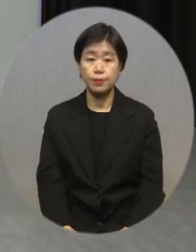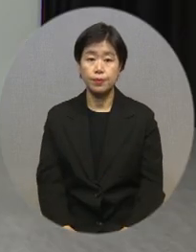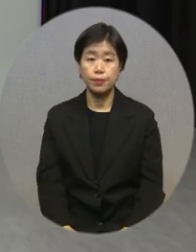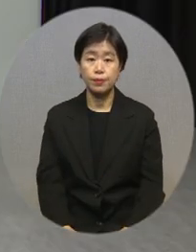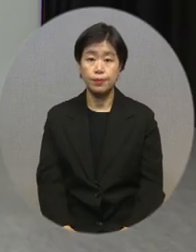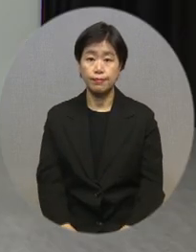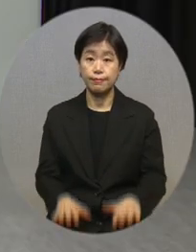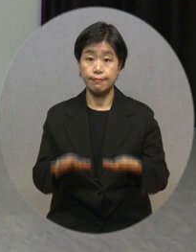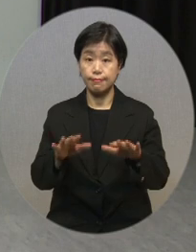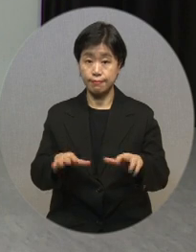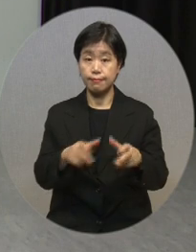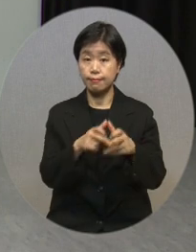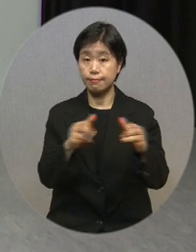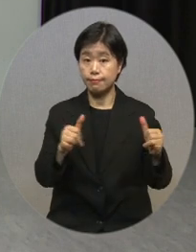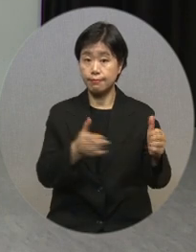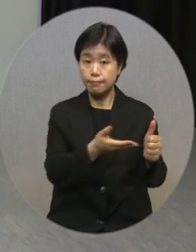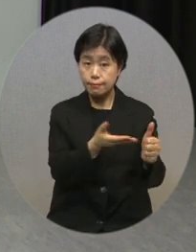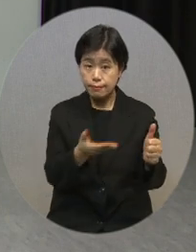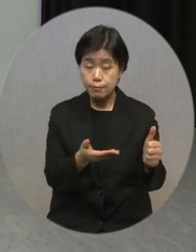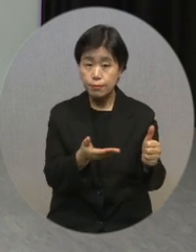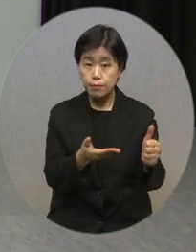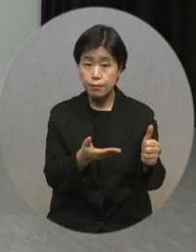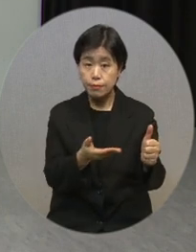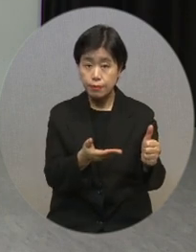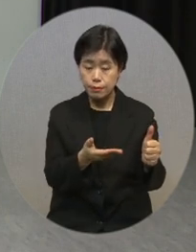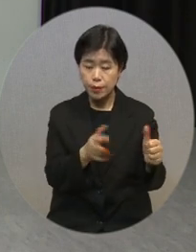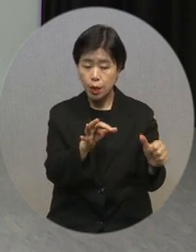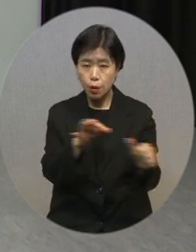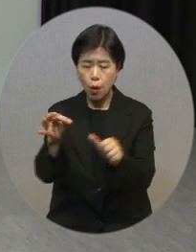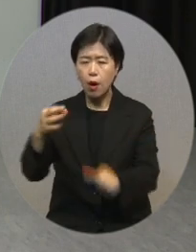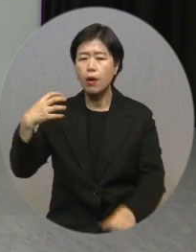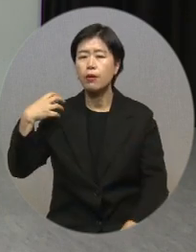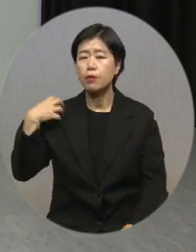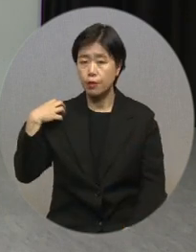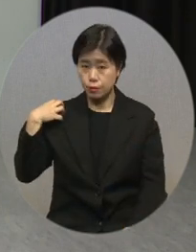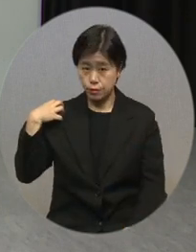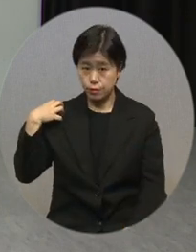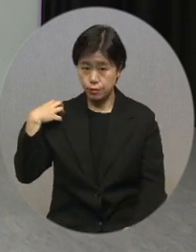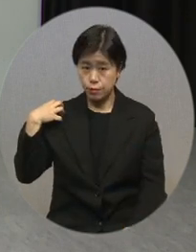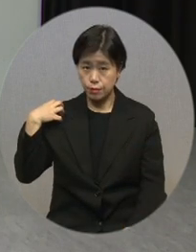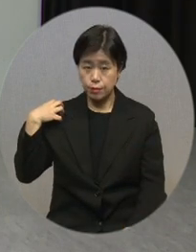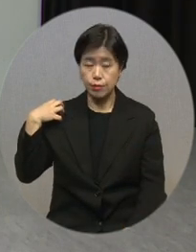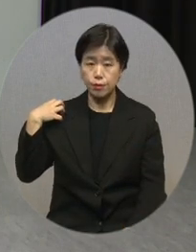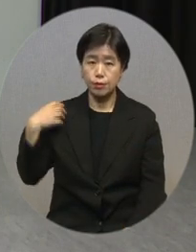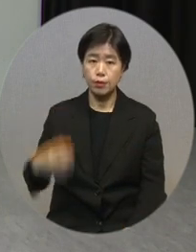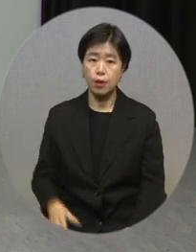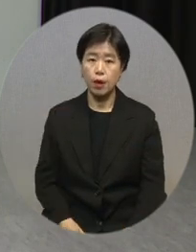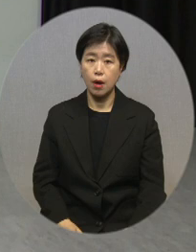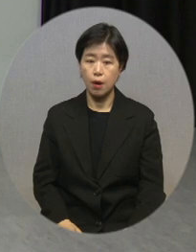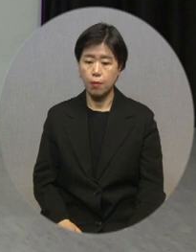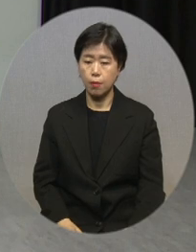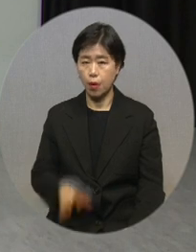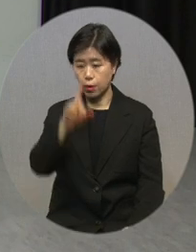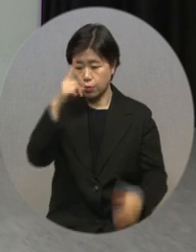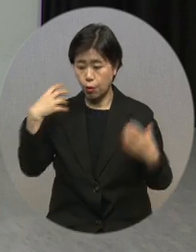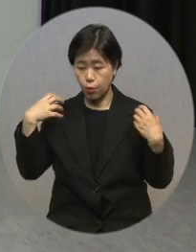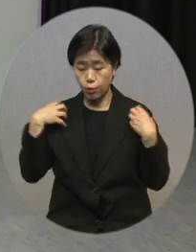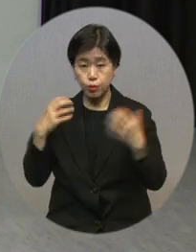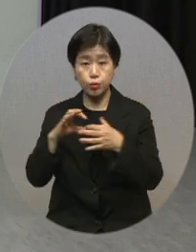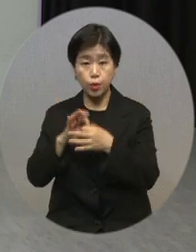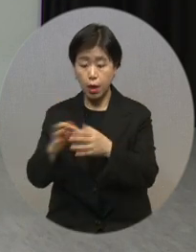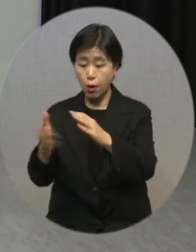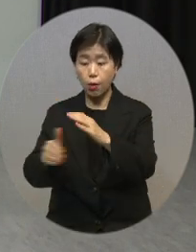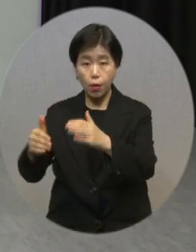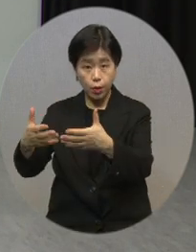현재 그 장애인의 의무 고용, 아까 이제 말씀하신 그건 정부에서도 있고 또 일반 기업도 어느 정도